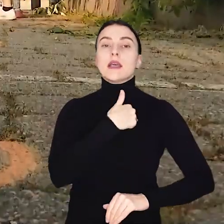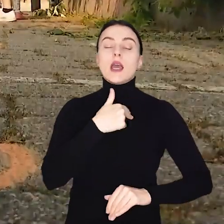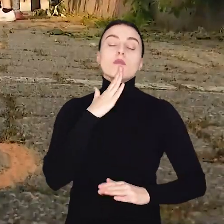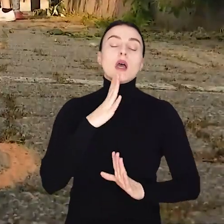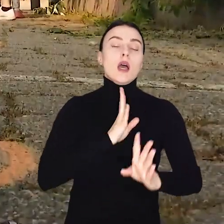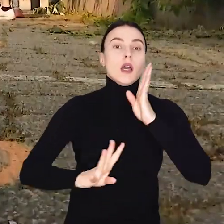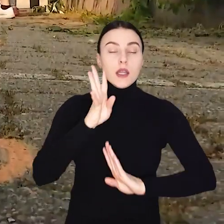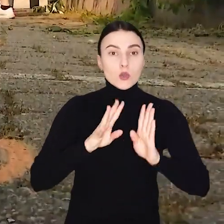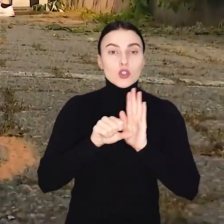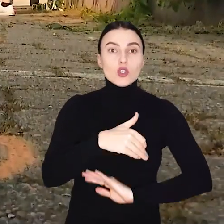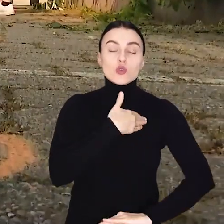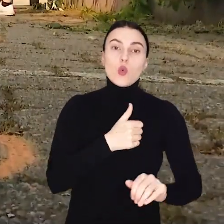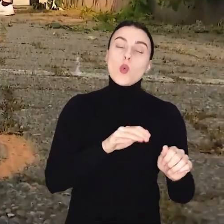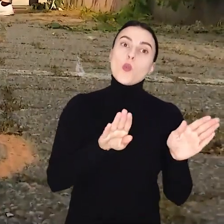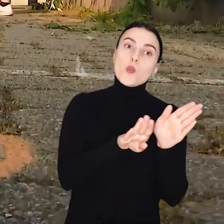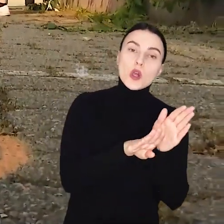wrocławskich szkół podstawowych na rok